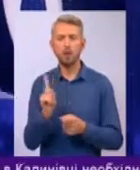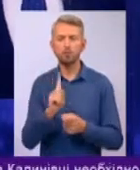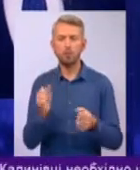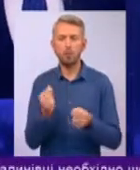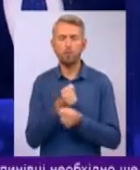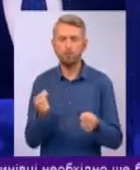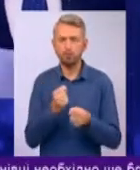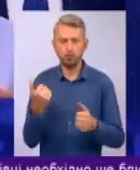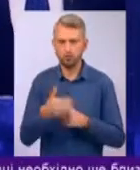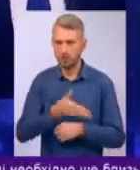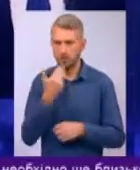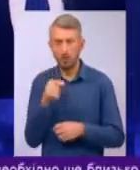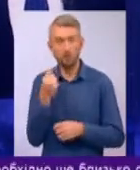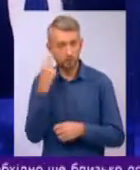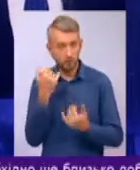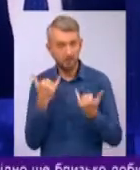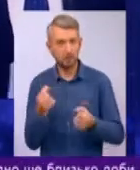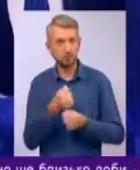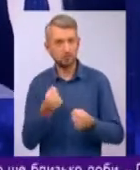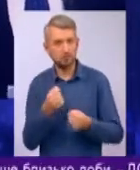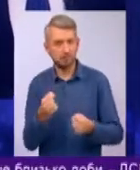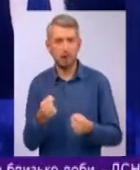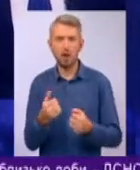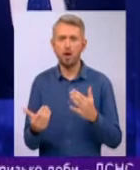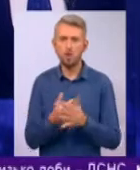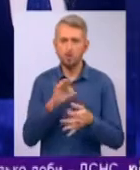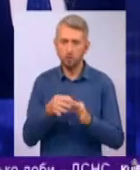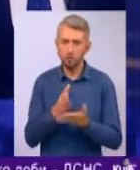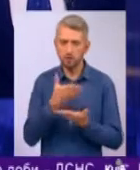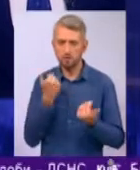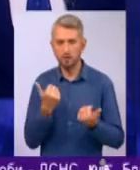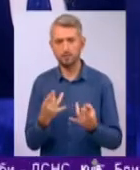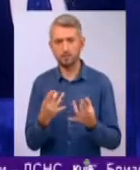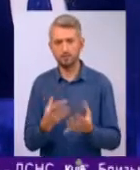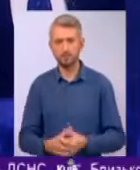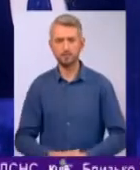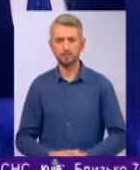не вибухають. Чи чуєте ви зараз підриви і чи є нові подробиці подій?